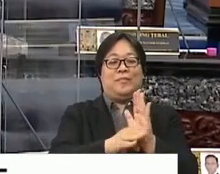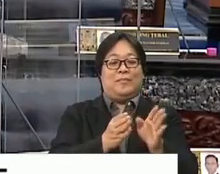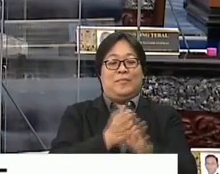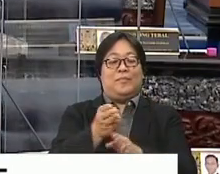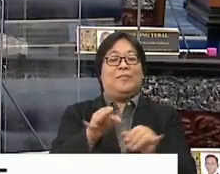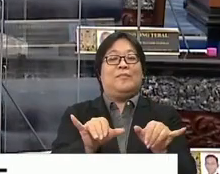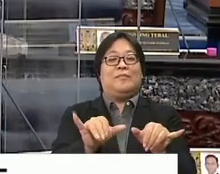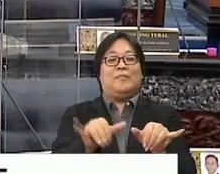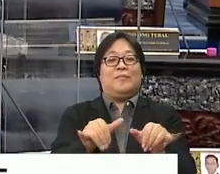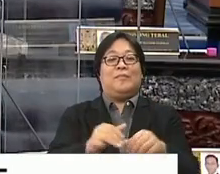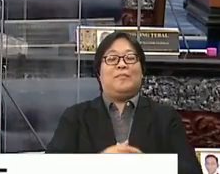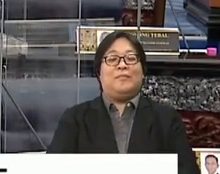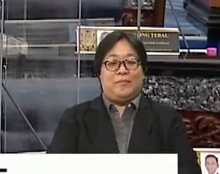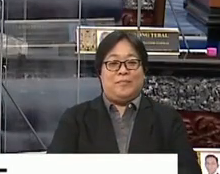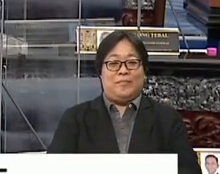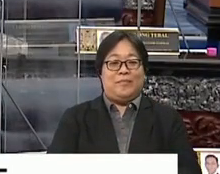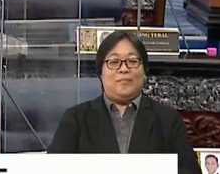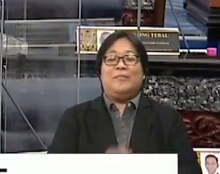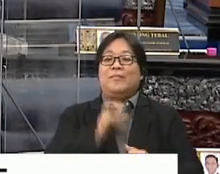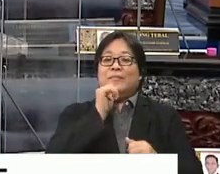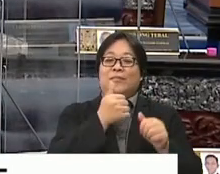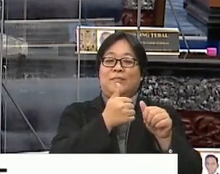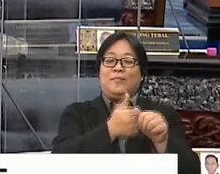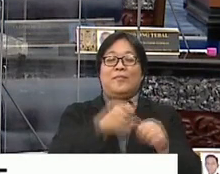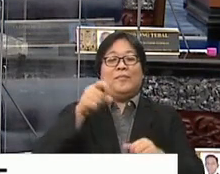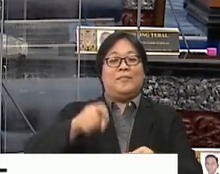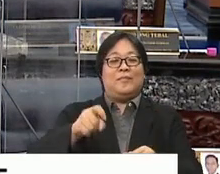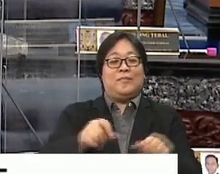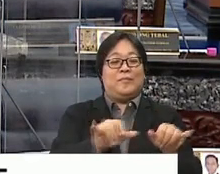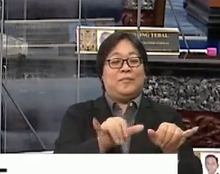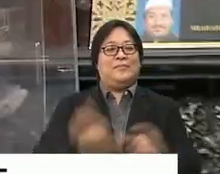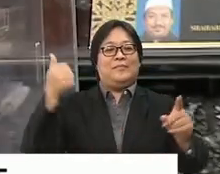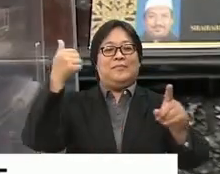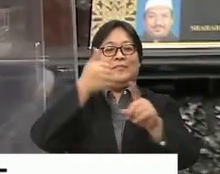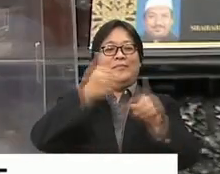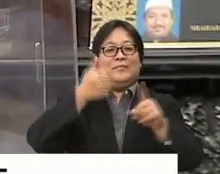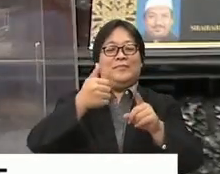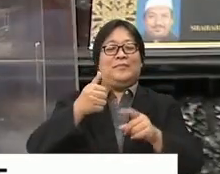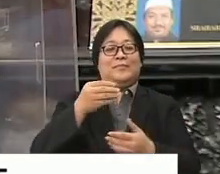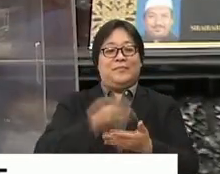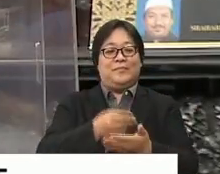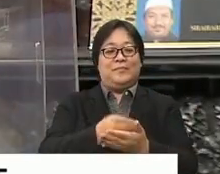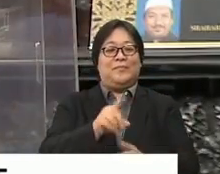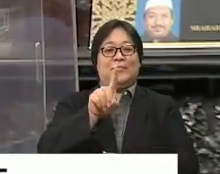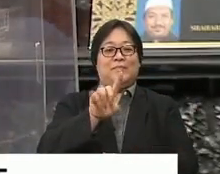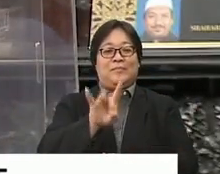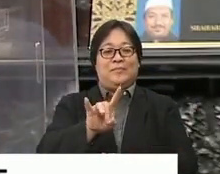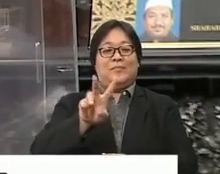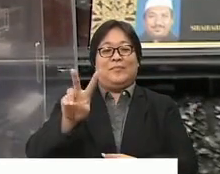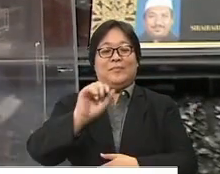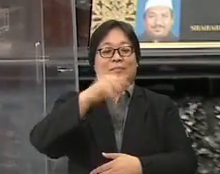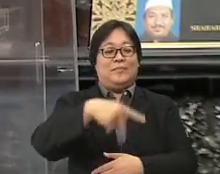bagi melaksanakan ada project naik taraf serta membangun semula bangunan daif disekolah perbendaharaan 182